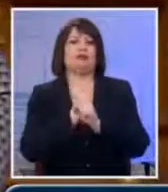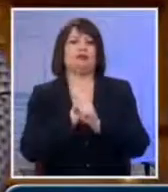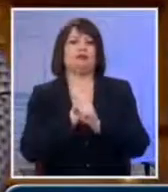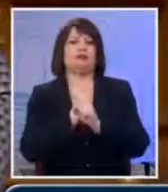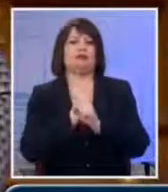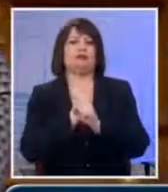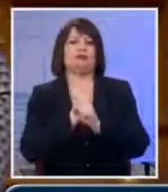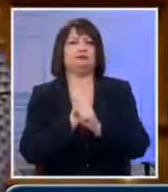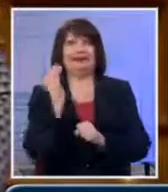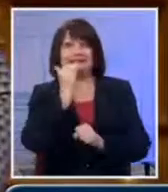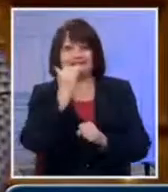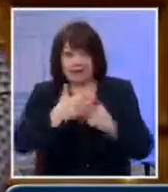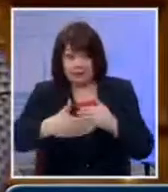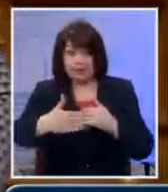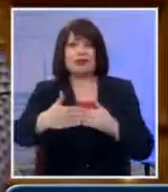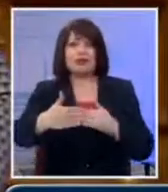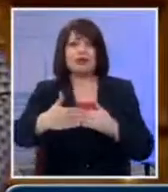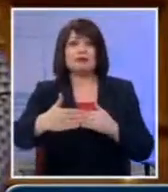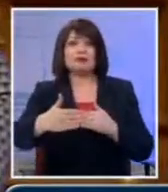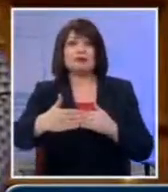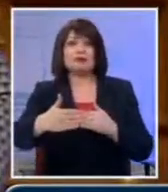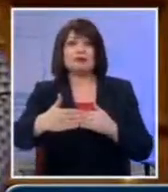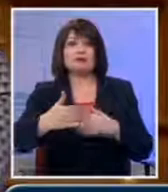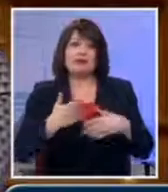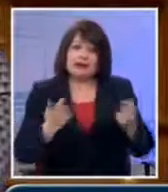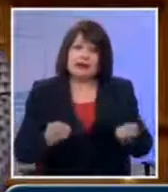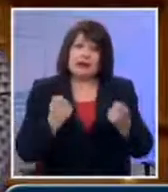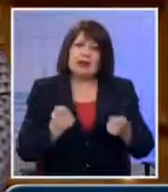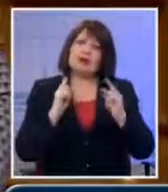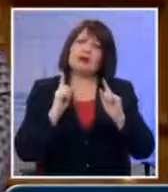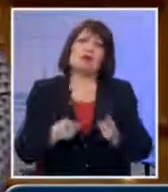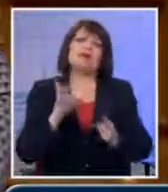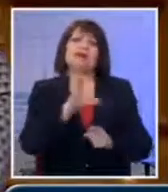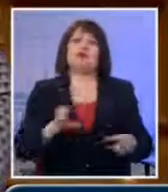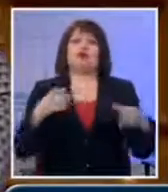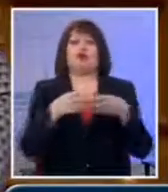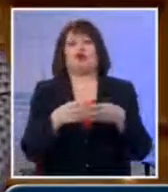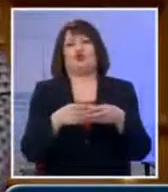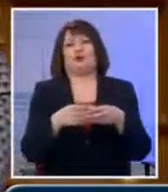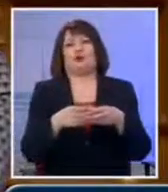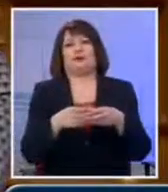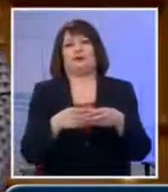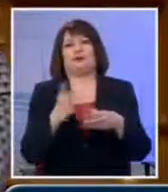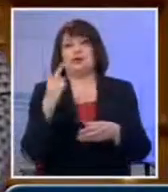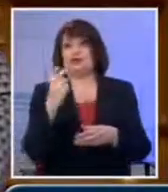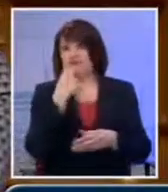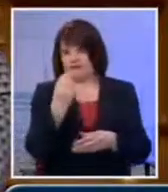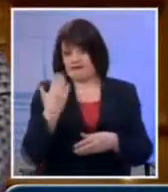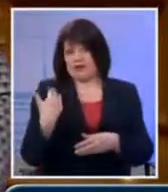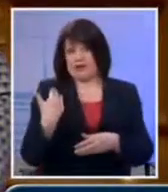προκειμένου να έχουμε το συντομότερο δυνατόν την υλοποίηση της απόφασης του Eurogroup στις 20 του